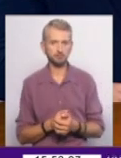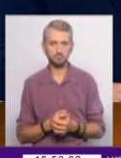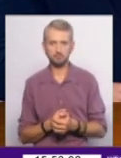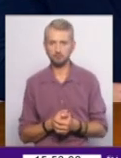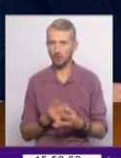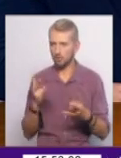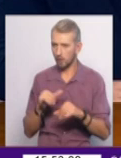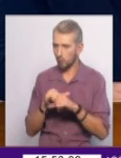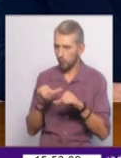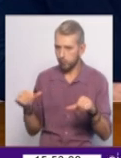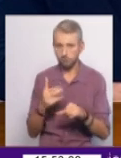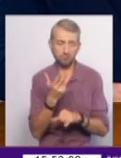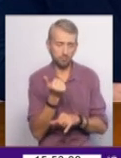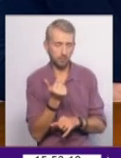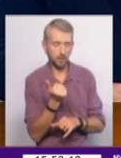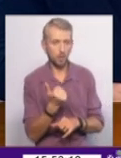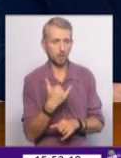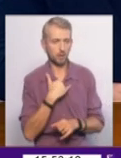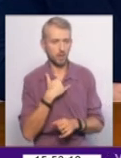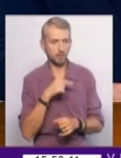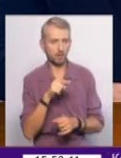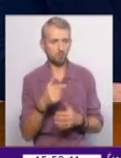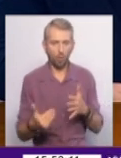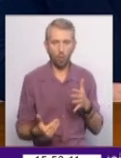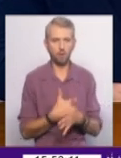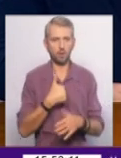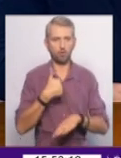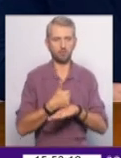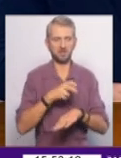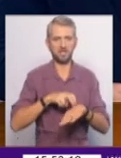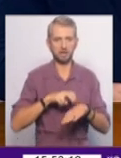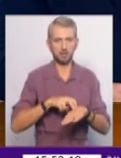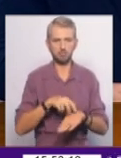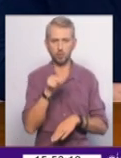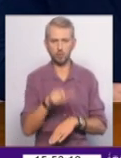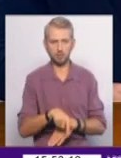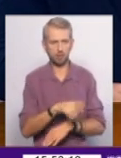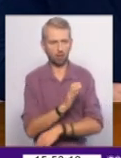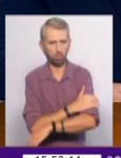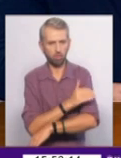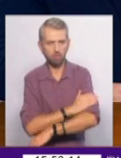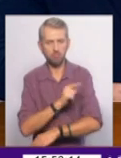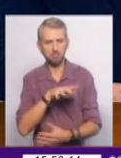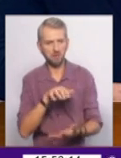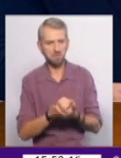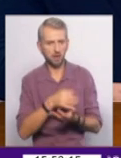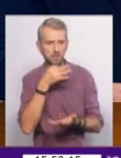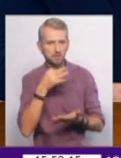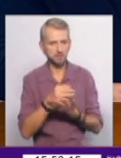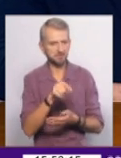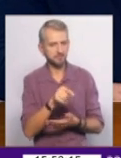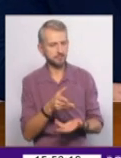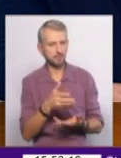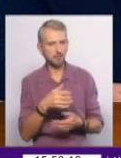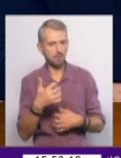цей центр, і потрібно розбудовувати. Так, у нас там новий головний лікар, людина там фахова, яка займається, яка цим опікується, яка